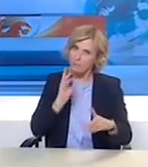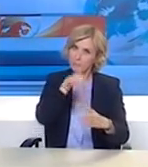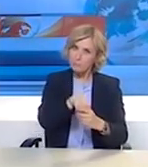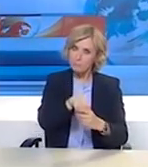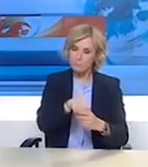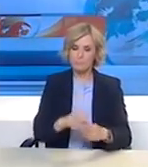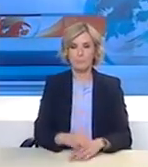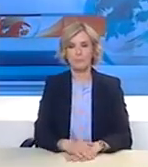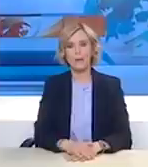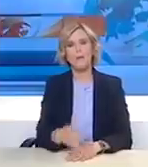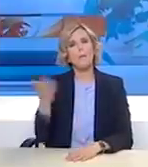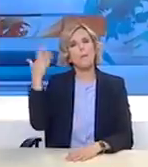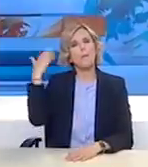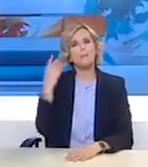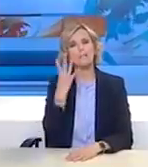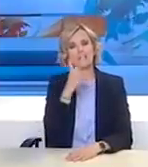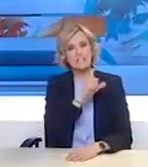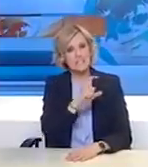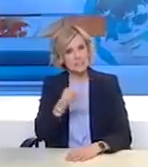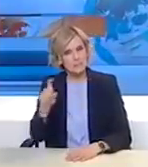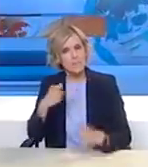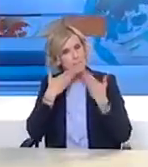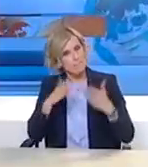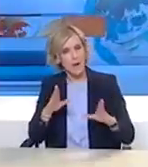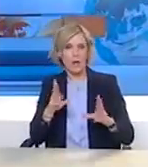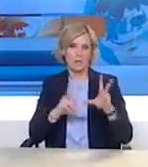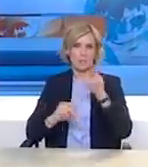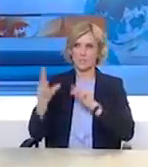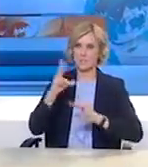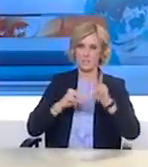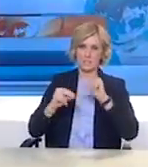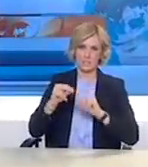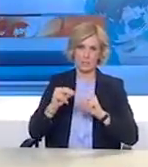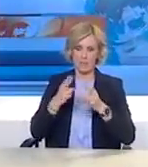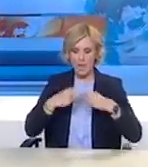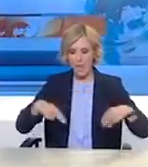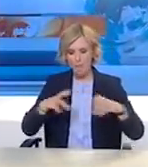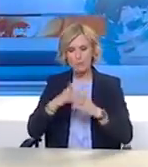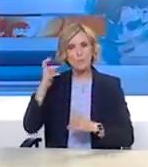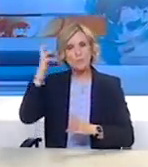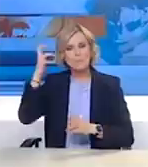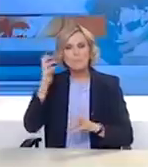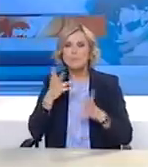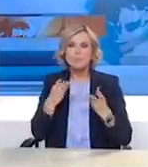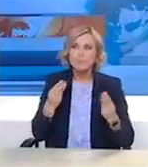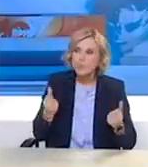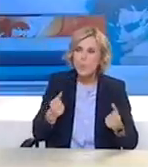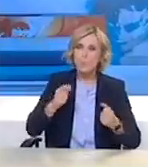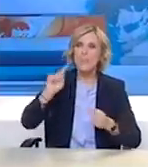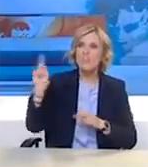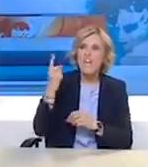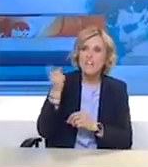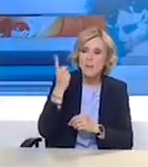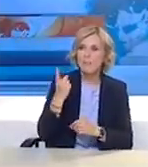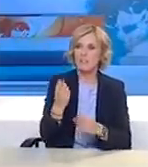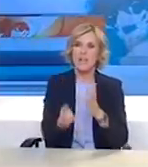Πριν περίπου 4 εβδομάδες είχαμε μιλήσει σαν Επιστημονική Επιτροπή για όλες τις πιθανές θεραπευτικές χρήσεις νέων